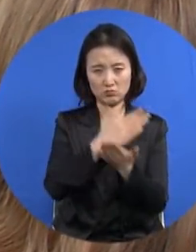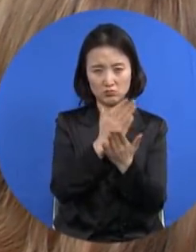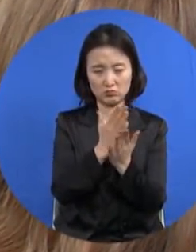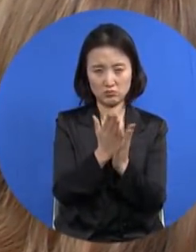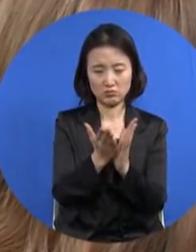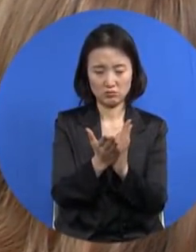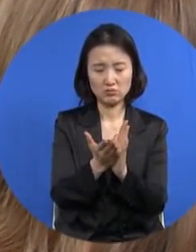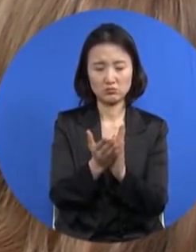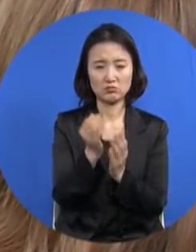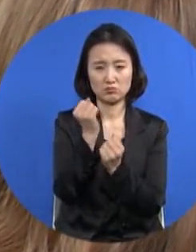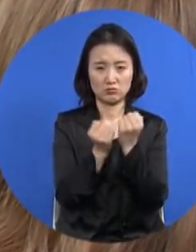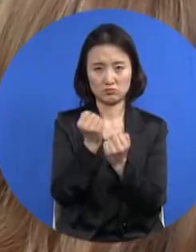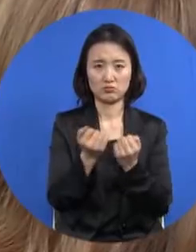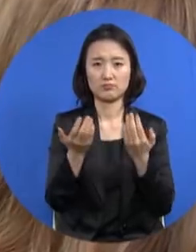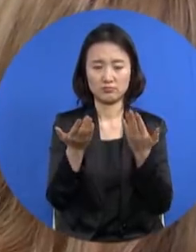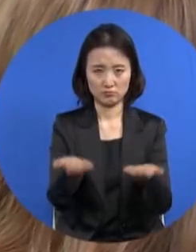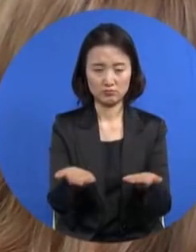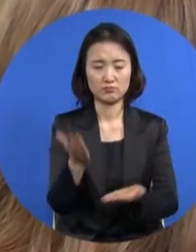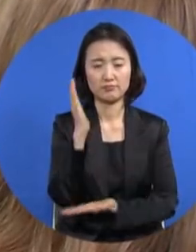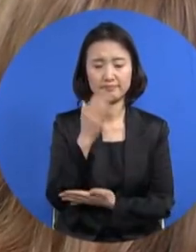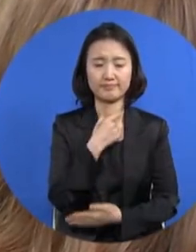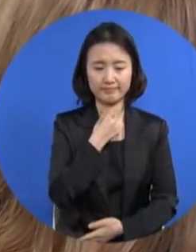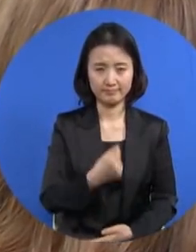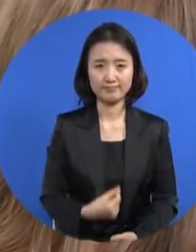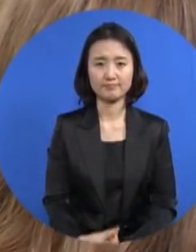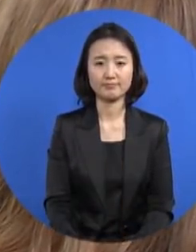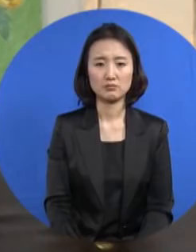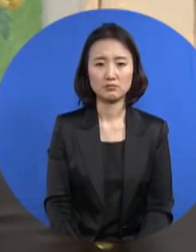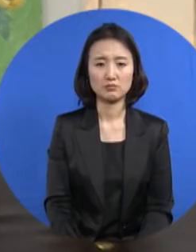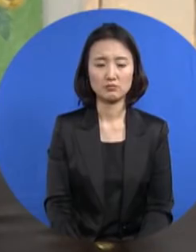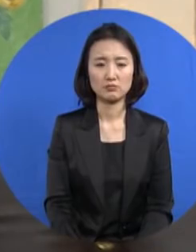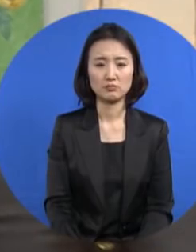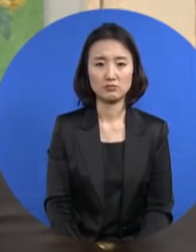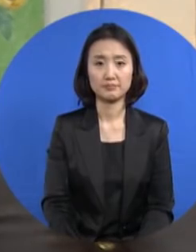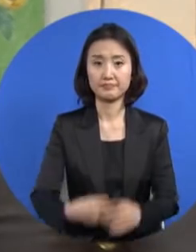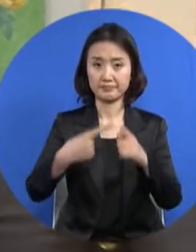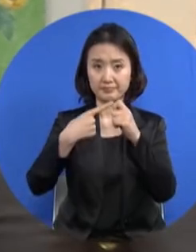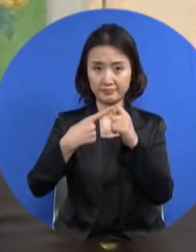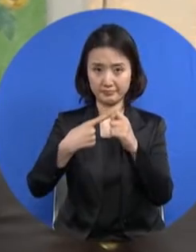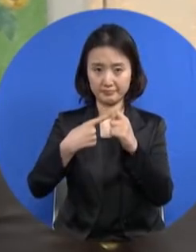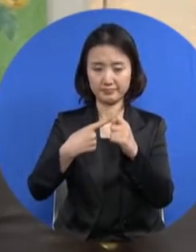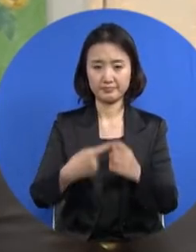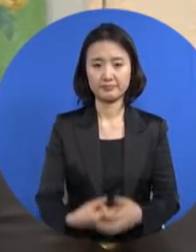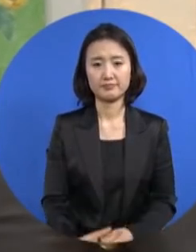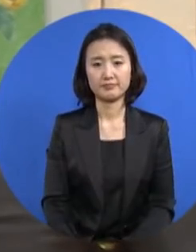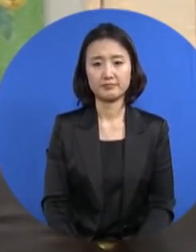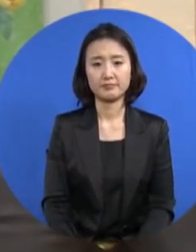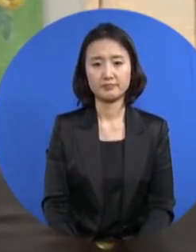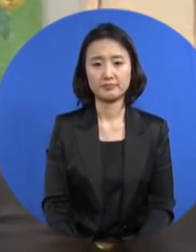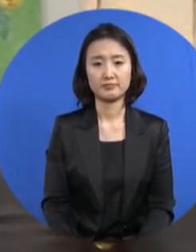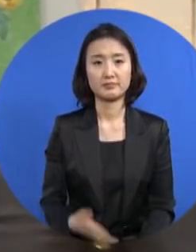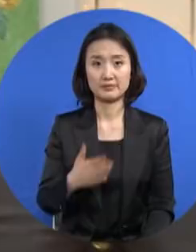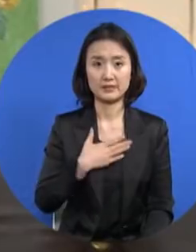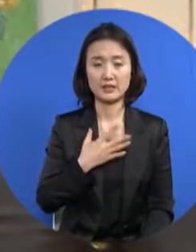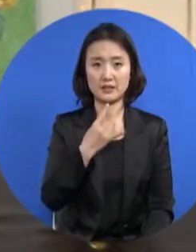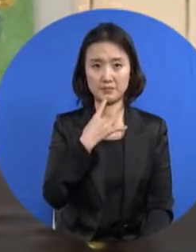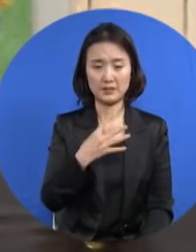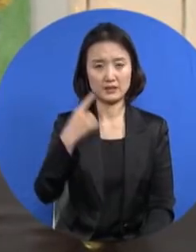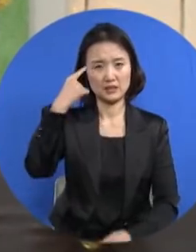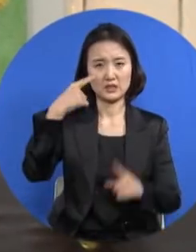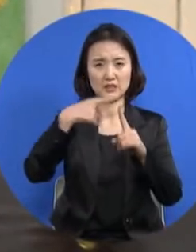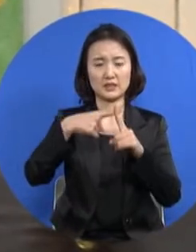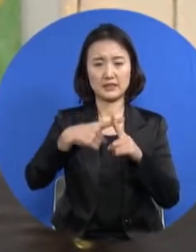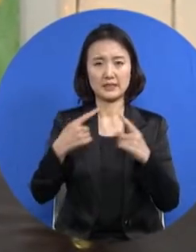수 있었는지를 한번 말해드리려고 합니다. 네. 첫 번째 노하우, 나만의 긍정적인